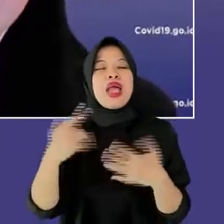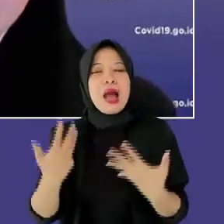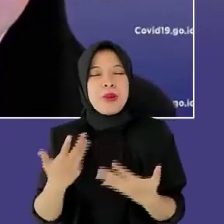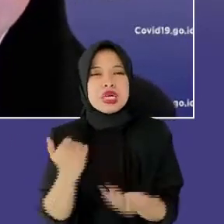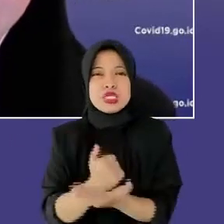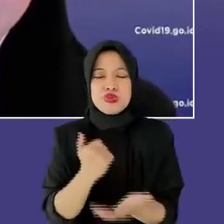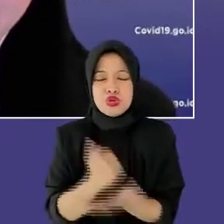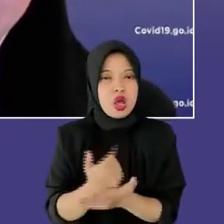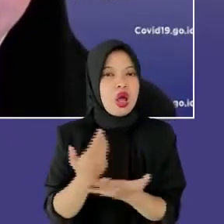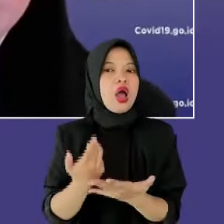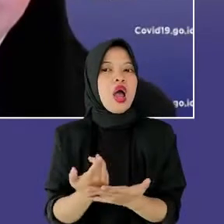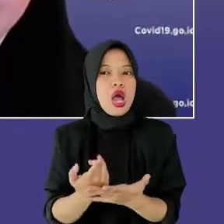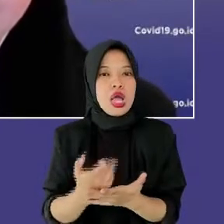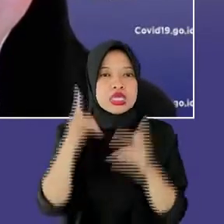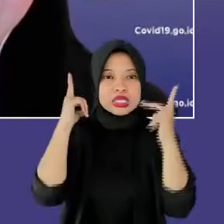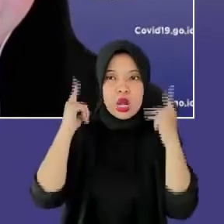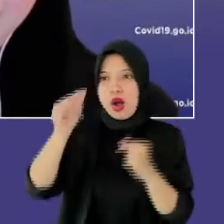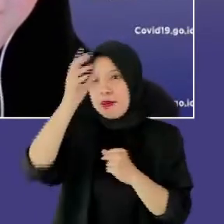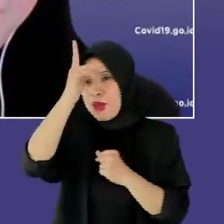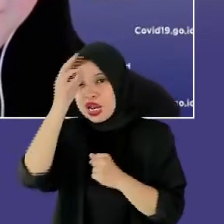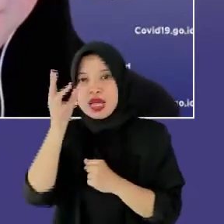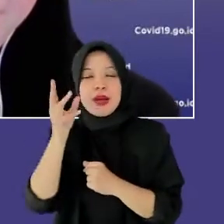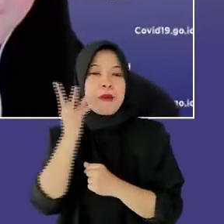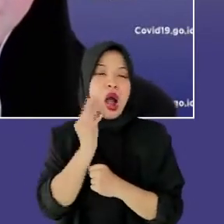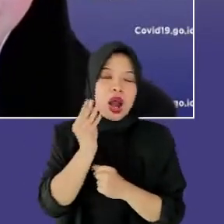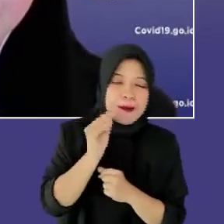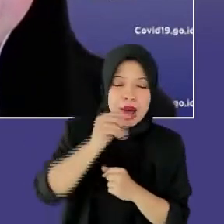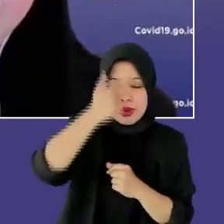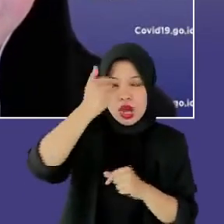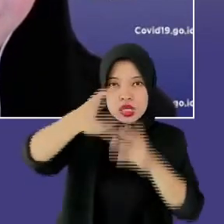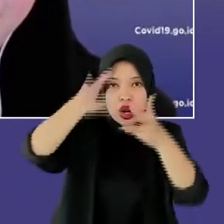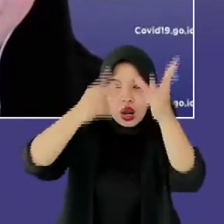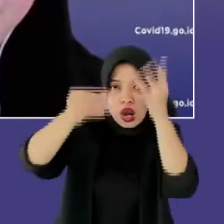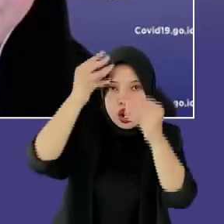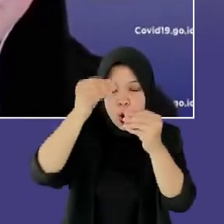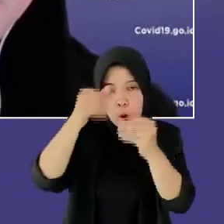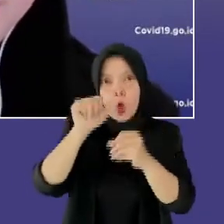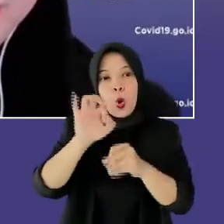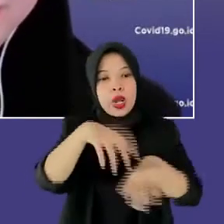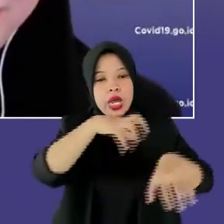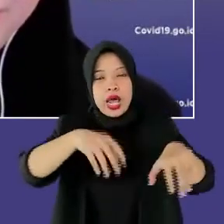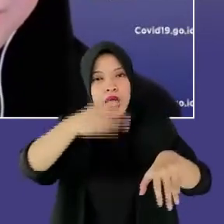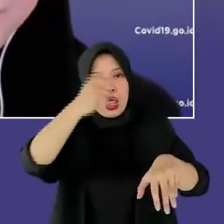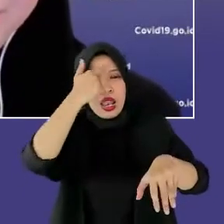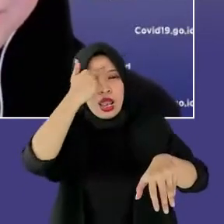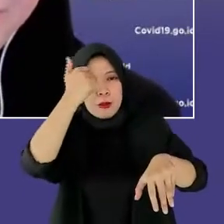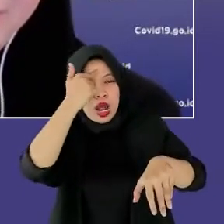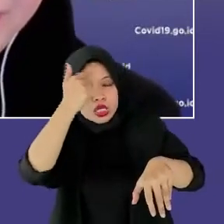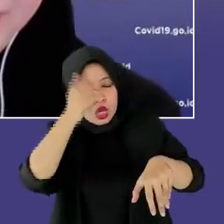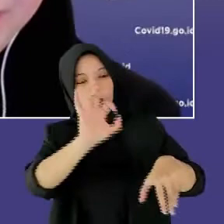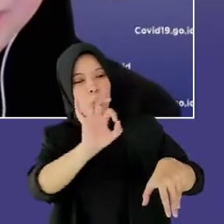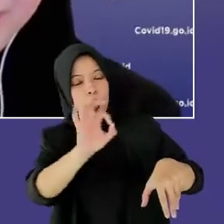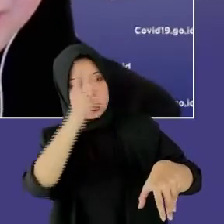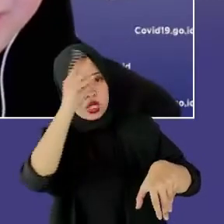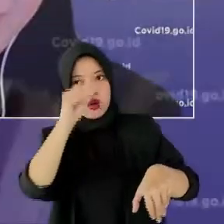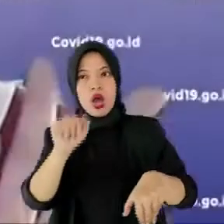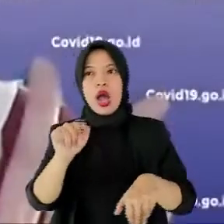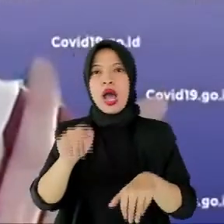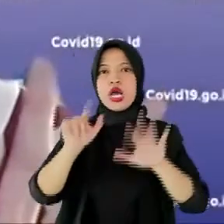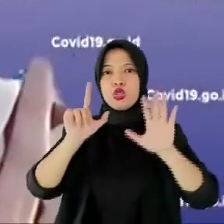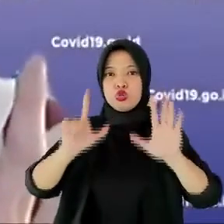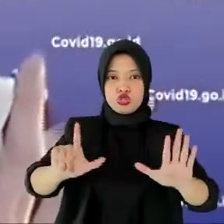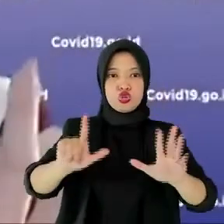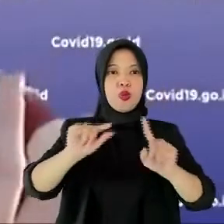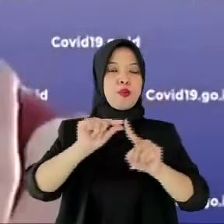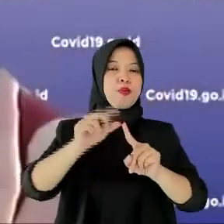bahwa ternyata memang pembelajaran dari Jawa Bali ini kemudian diserap ya dengan daerah-daerah lain. Tadi dikatakan oleh Dr. Dewi, saya mengutip bahwa ada